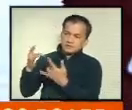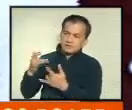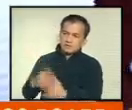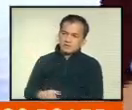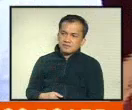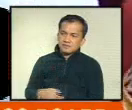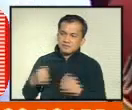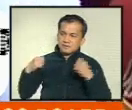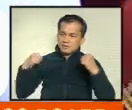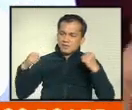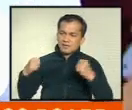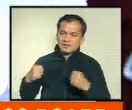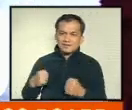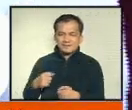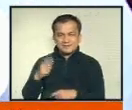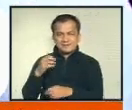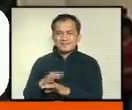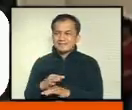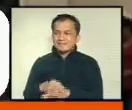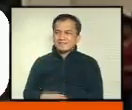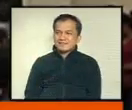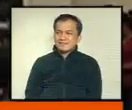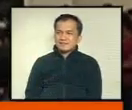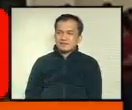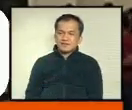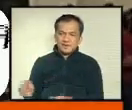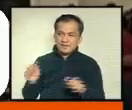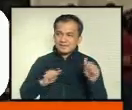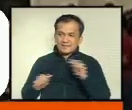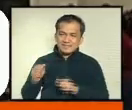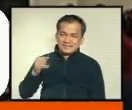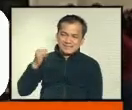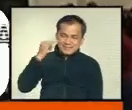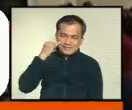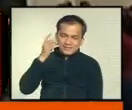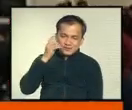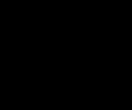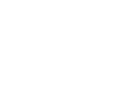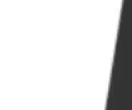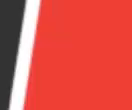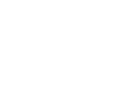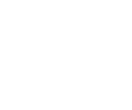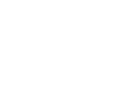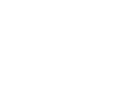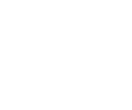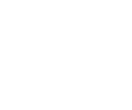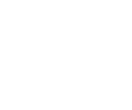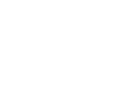Malakas ang panalig ko po sa kanya. Umaaksyon. Jenny Dongon, News 5.